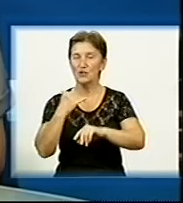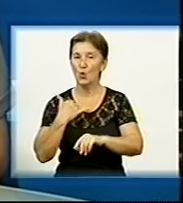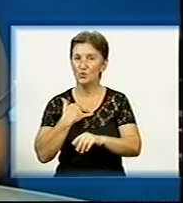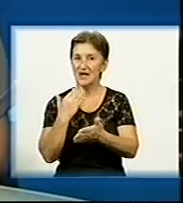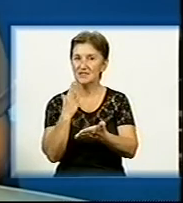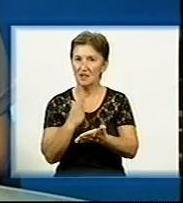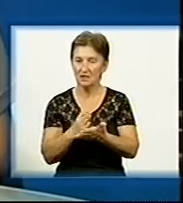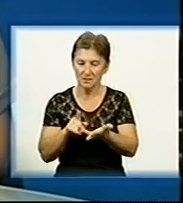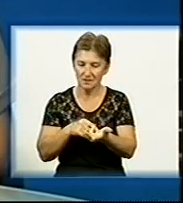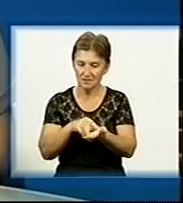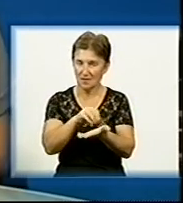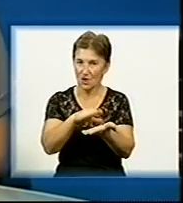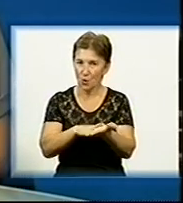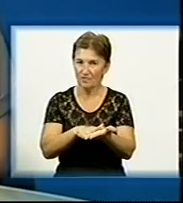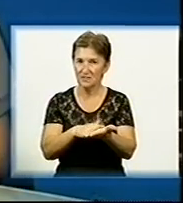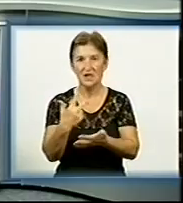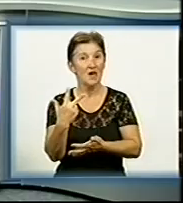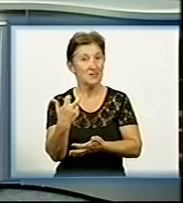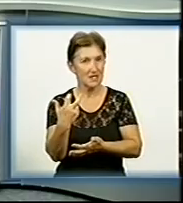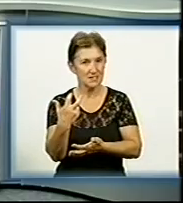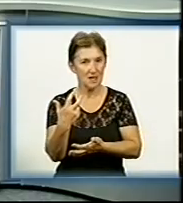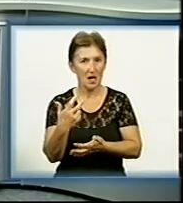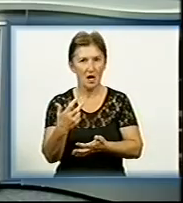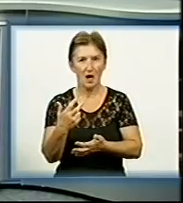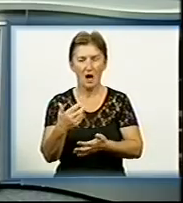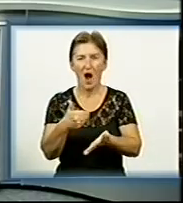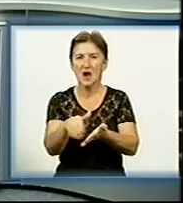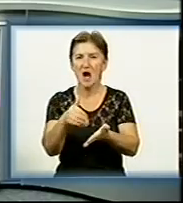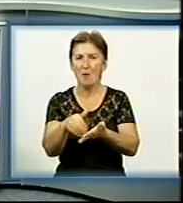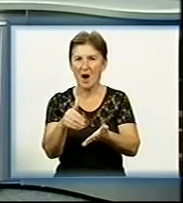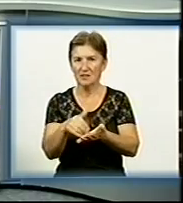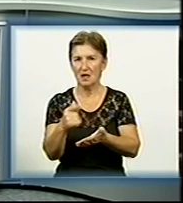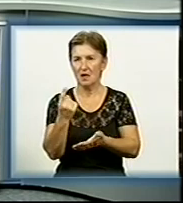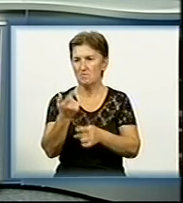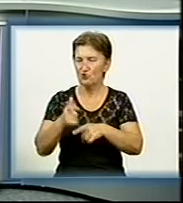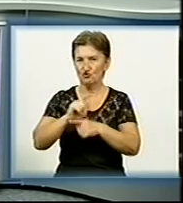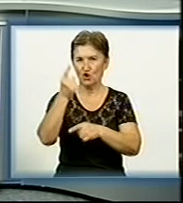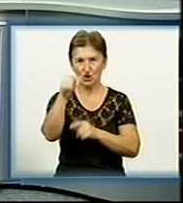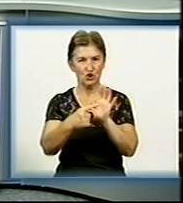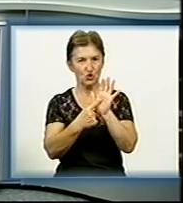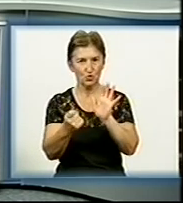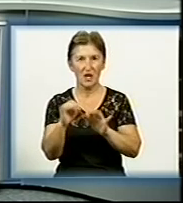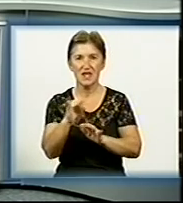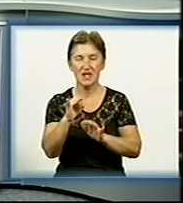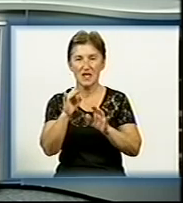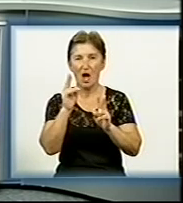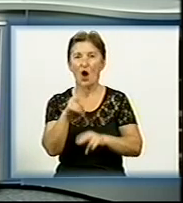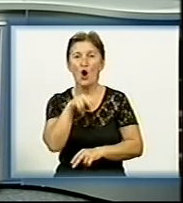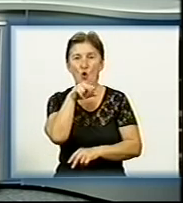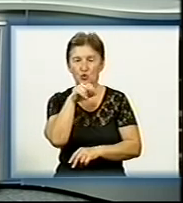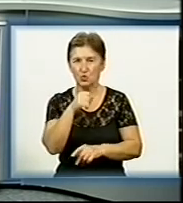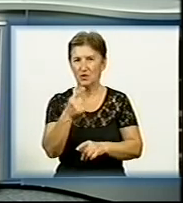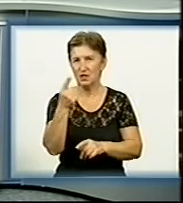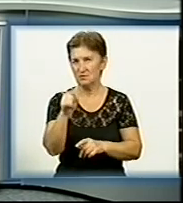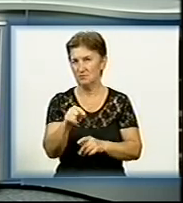області близько 300 голів, кабана більше 1100 голів і козулі